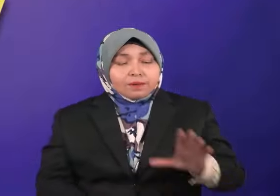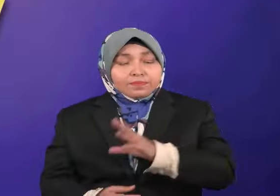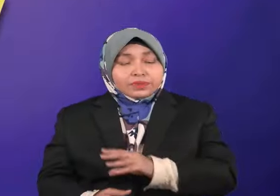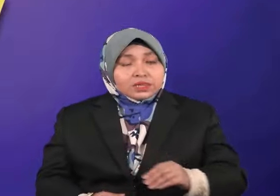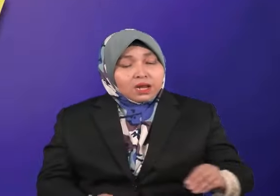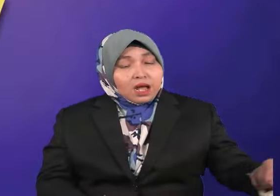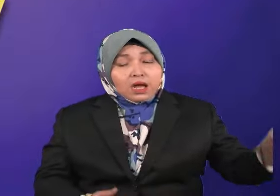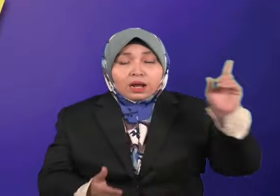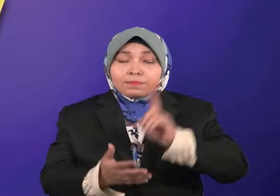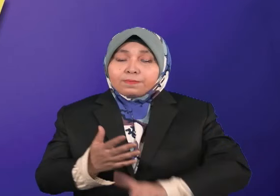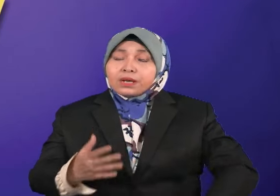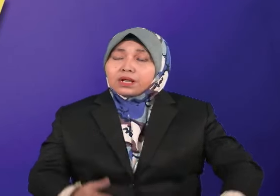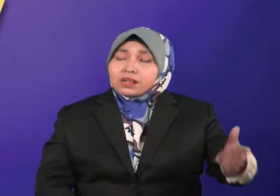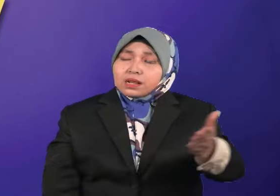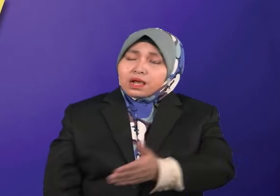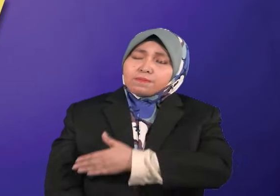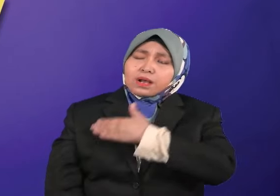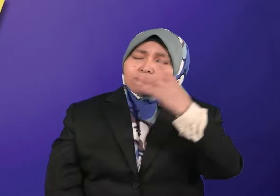sa'alaka